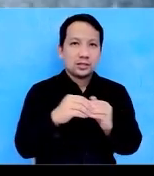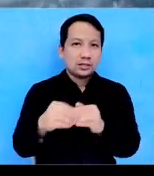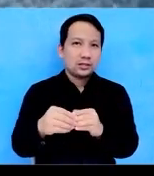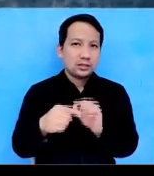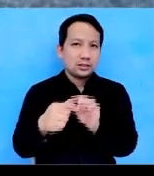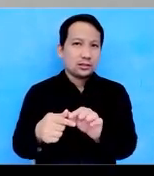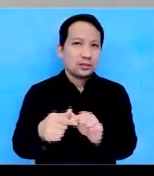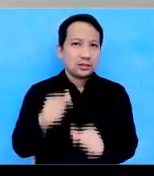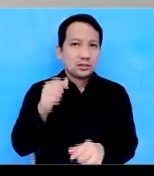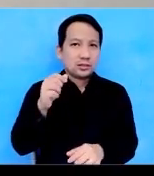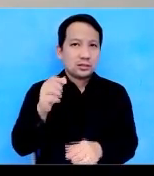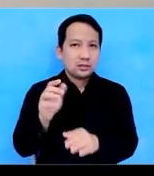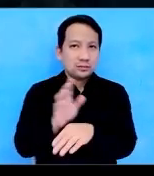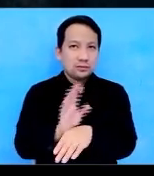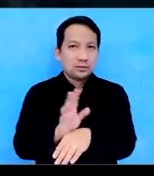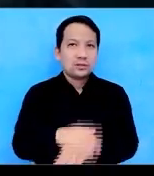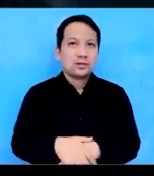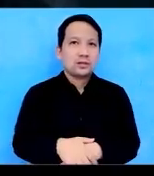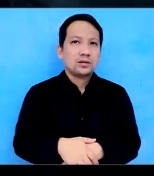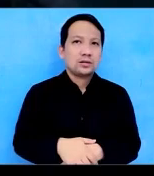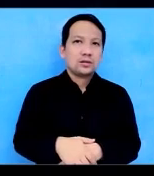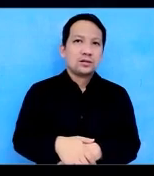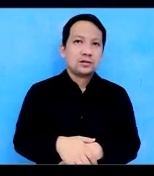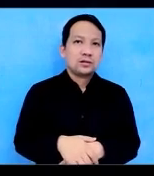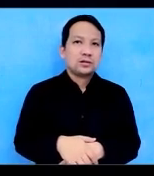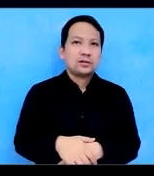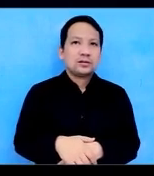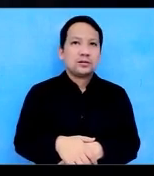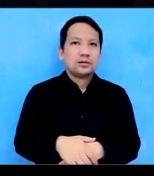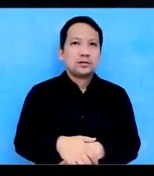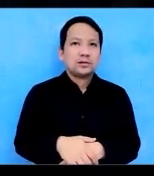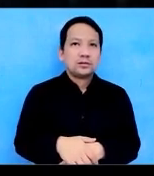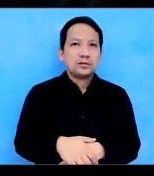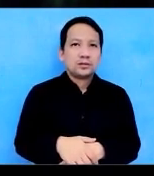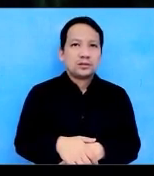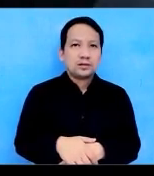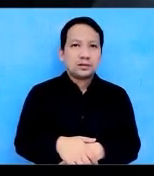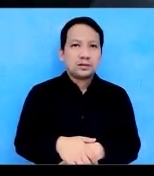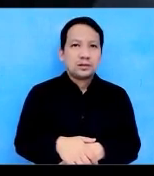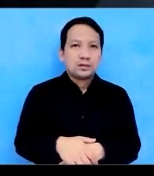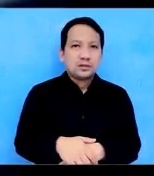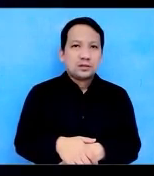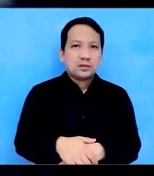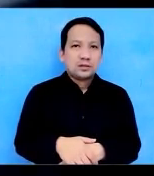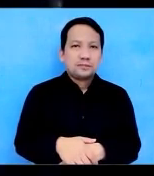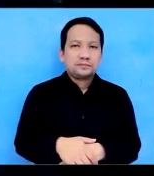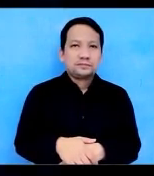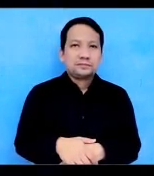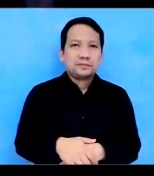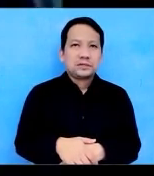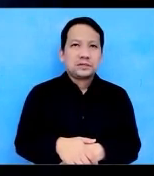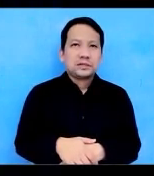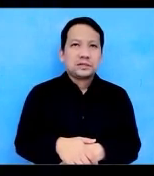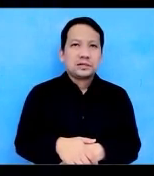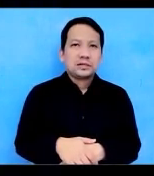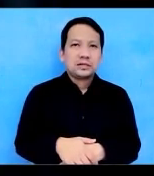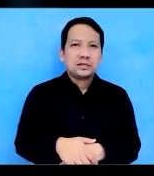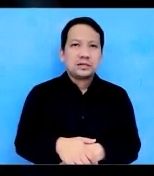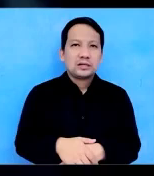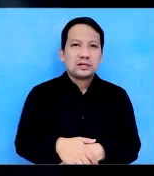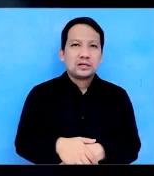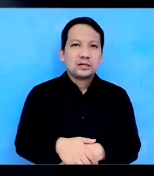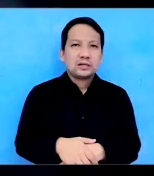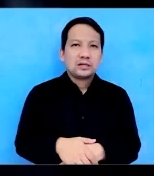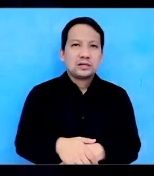ng pelikula. He's a human, you're a mermaid. That doesn't make us enemies. It's really nice that you get to do what